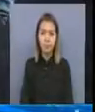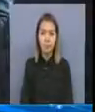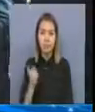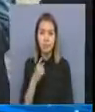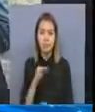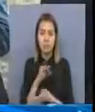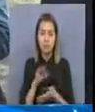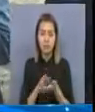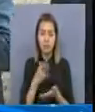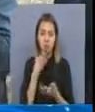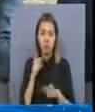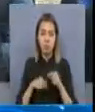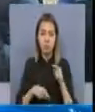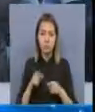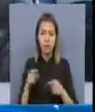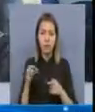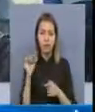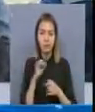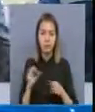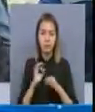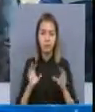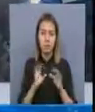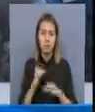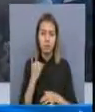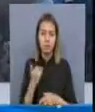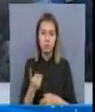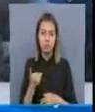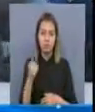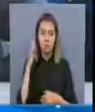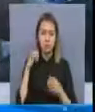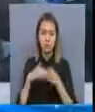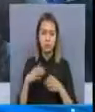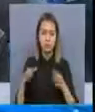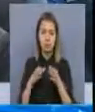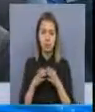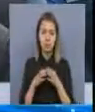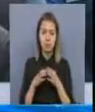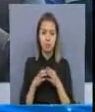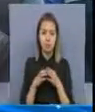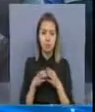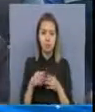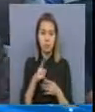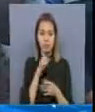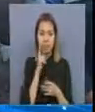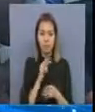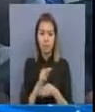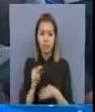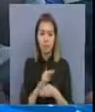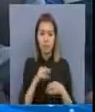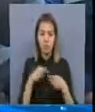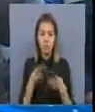мақсаты бабамыздың атын жаңғырту, ерлігін ұрпақтың есіне салу, ұрпаққа ұлттық тәрбие